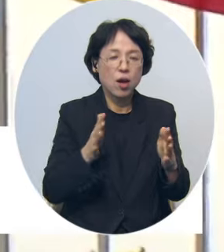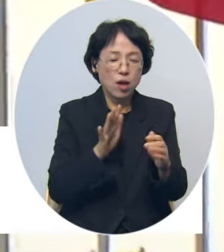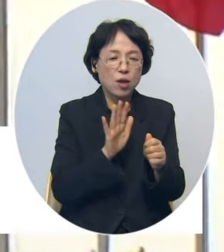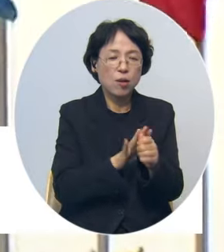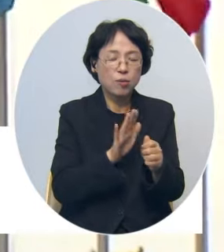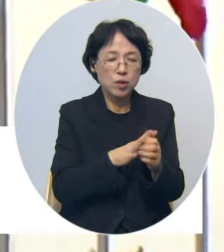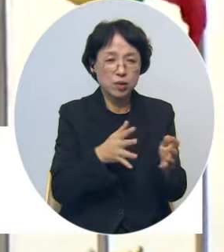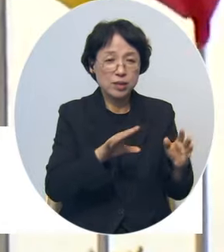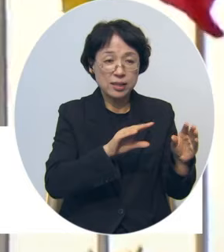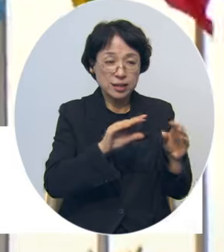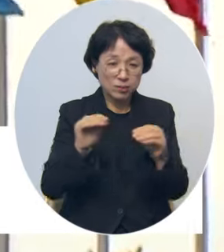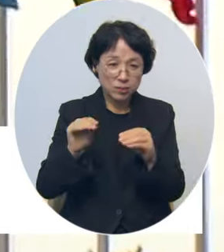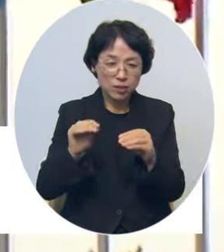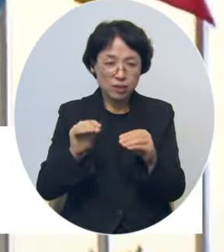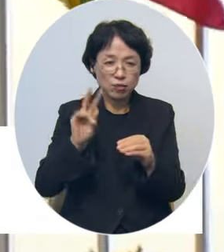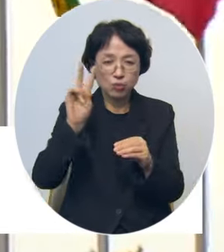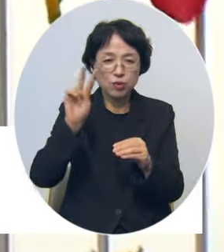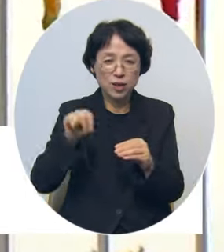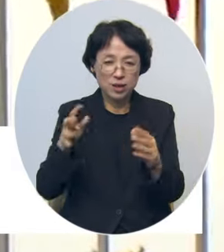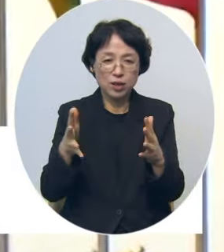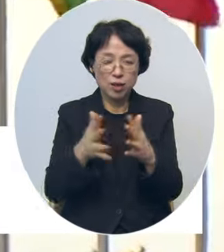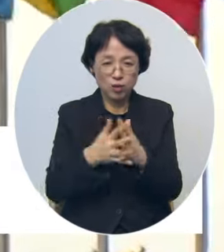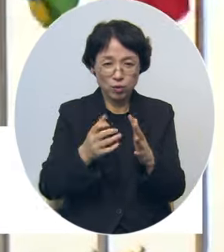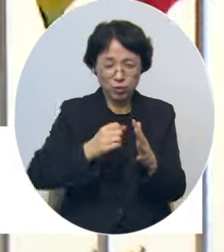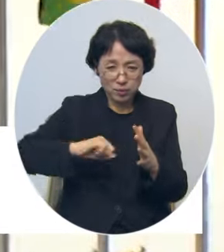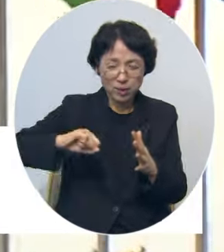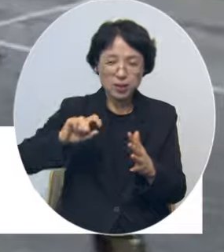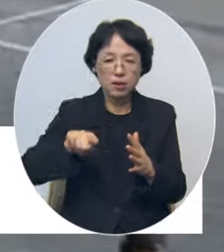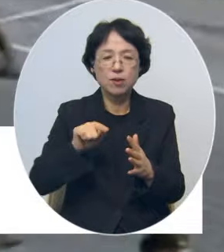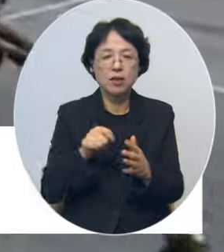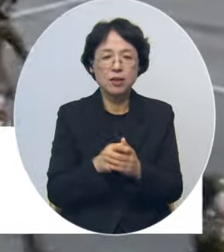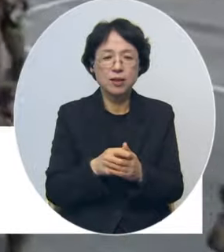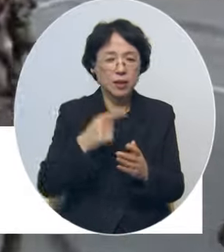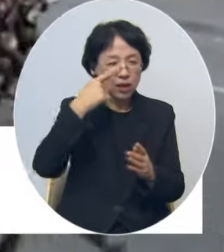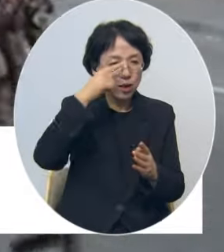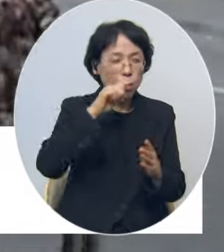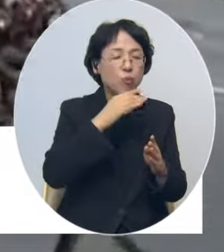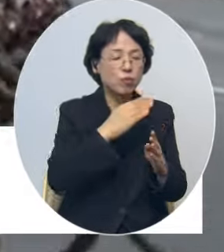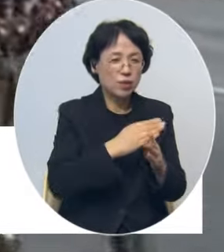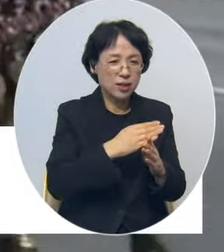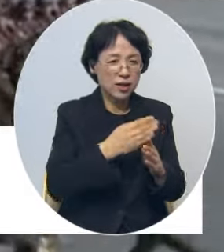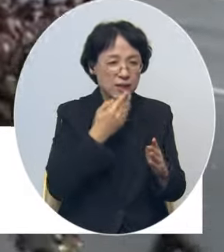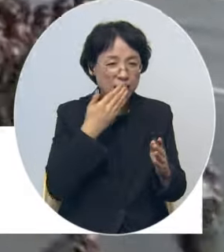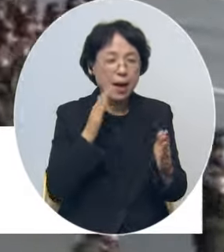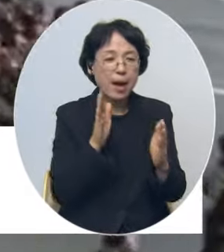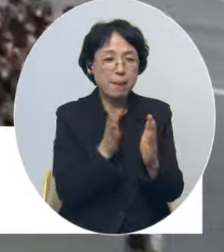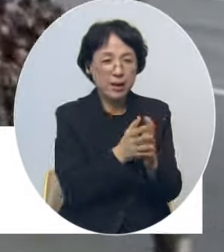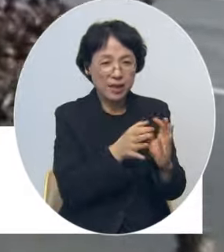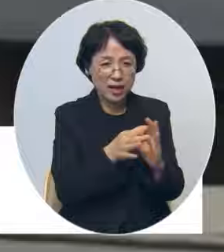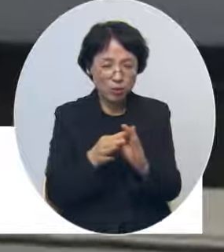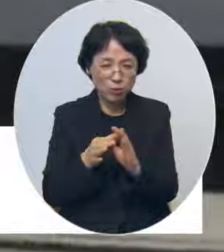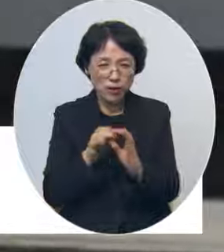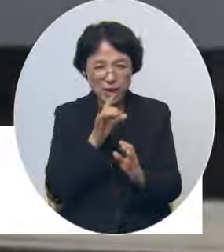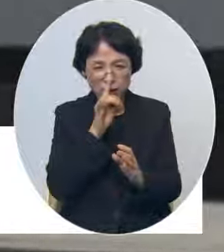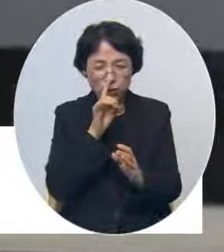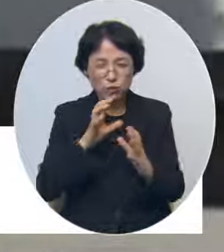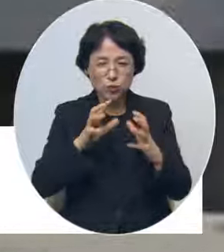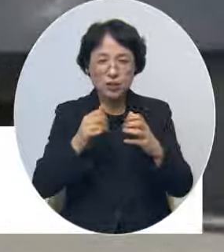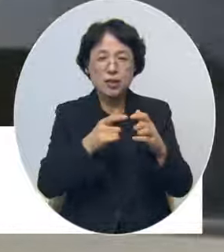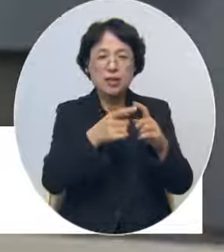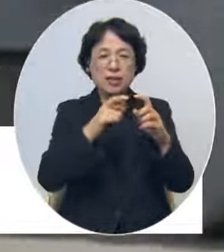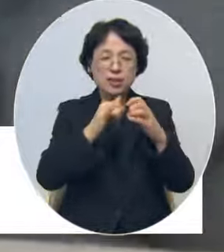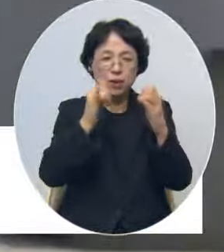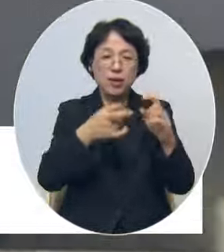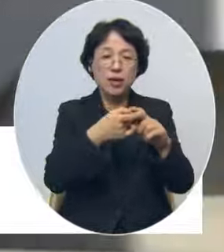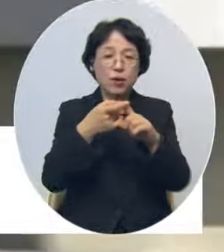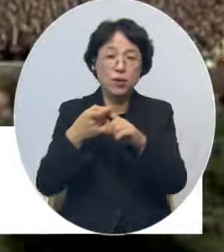위반하는 것이라고 지적했습니다 그 면서 지금과 같은 러간 군사적 야합이 지속되지 않도록 국제 사회가 연대해